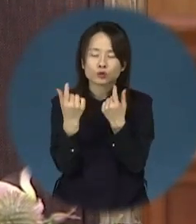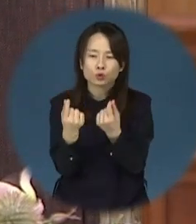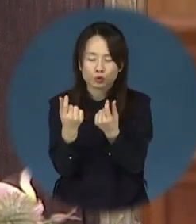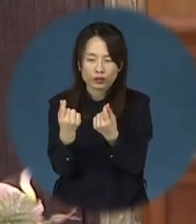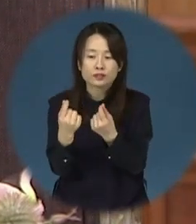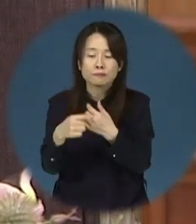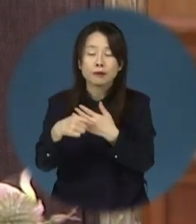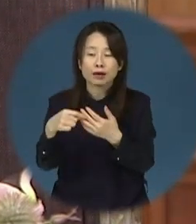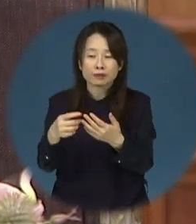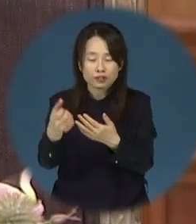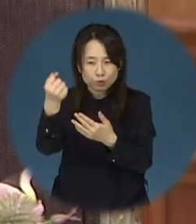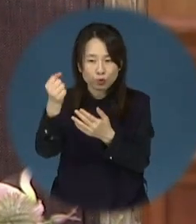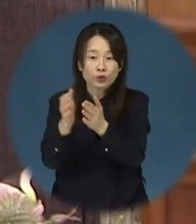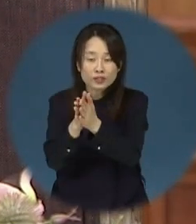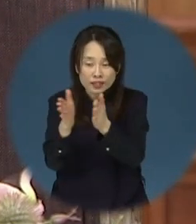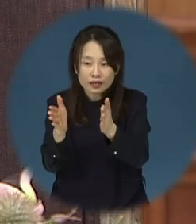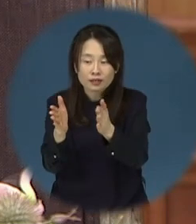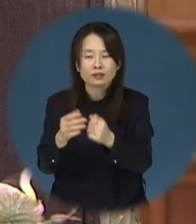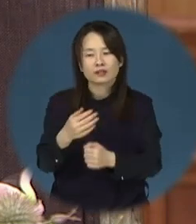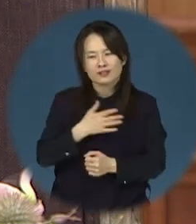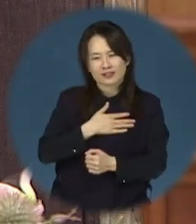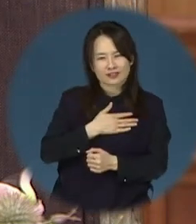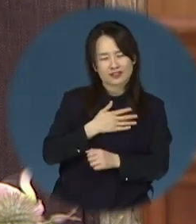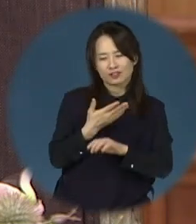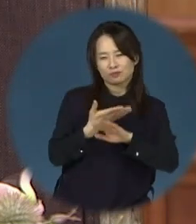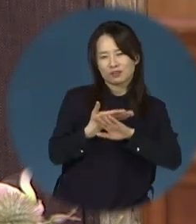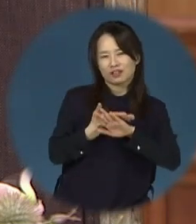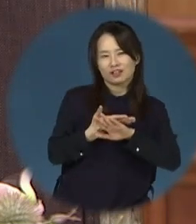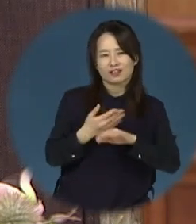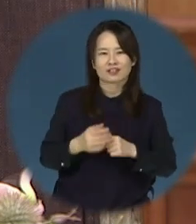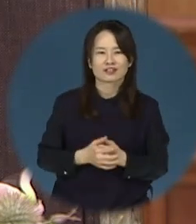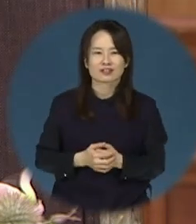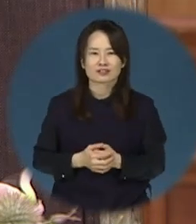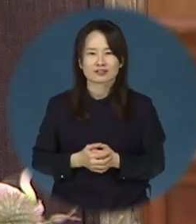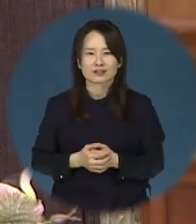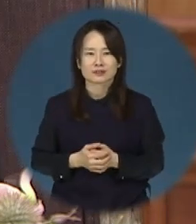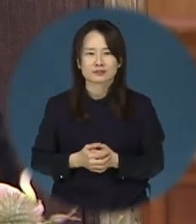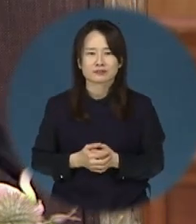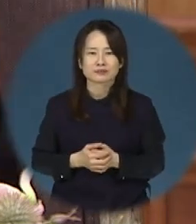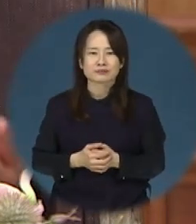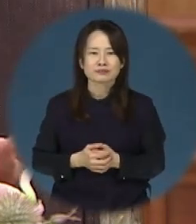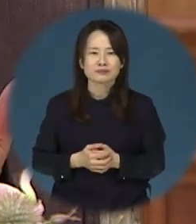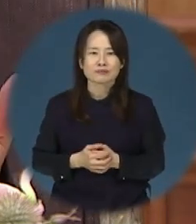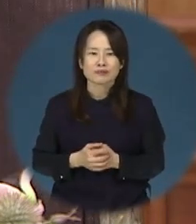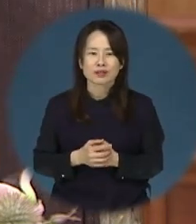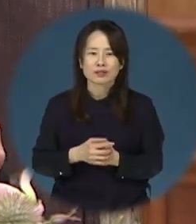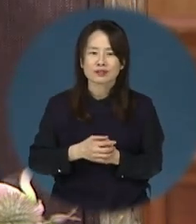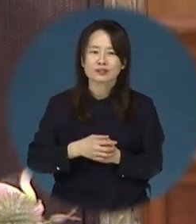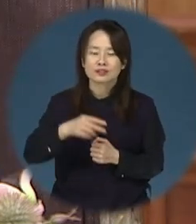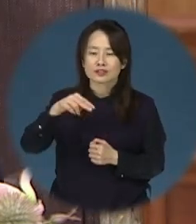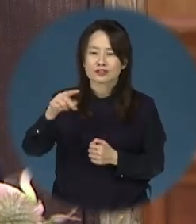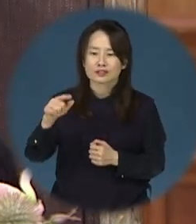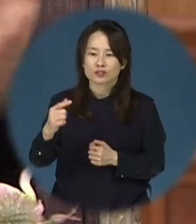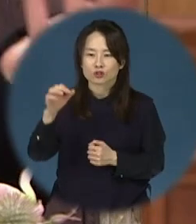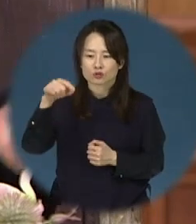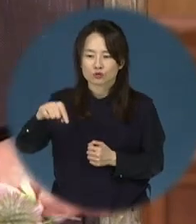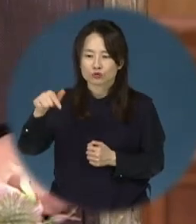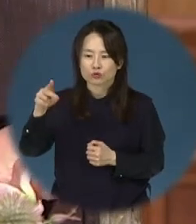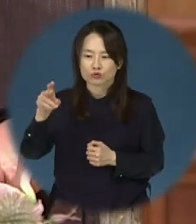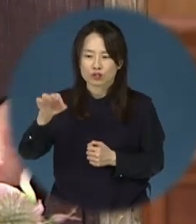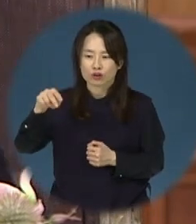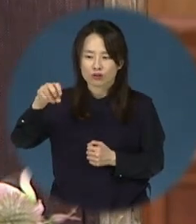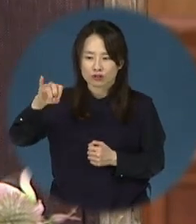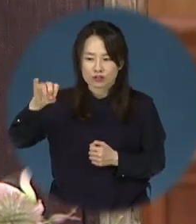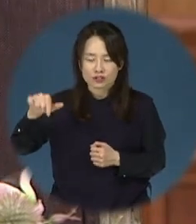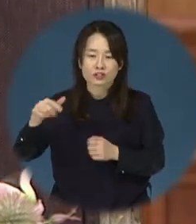그 내과 전문의 따자마자. 그래서 선생님은 왜 이런 일을 하시고 그러니까 어떤 목적으로 하시고 그리고 어떻게